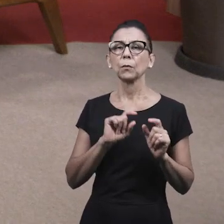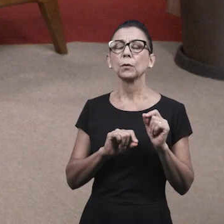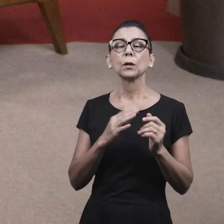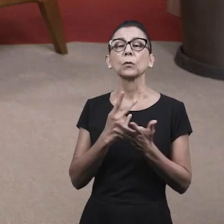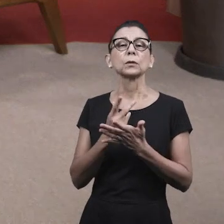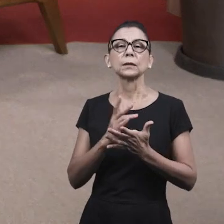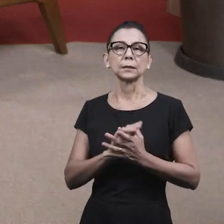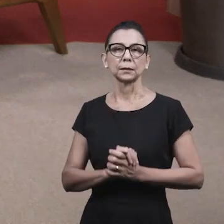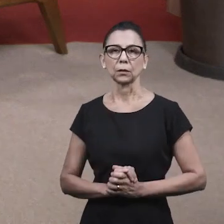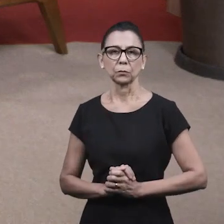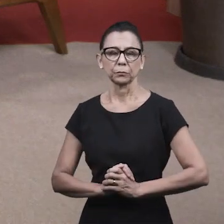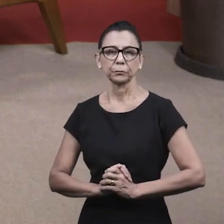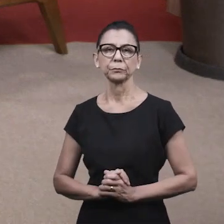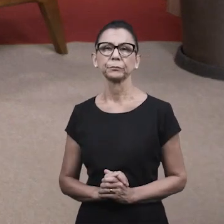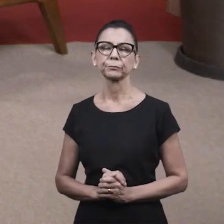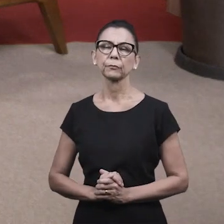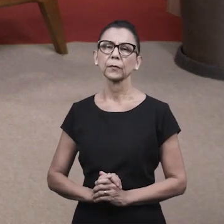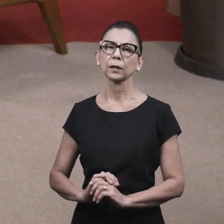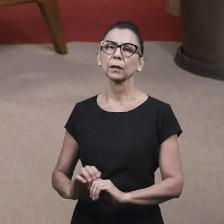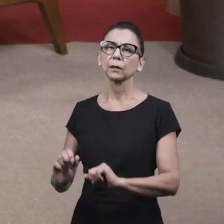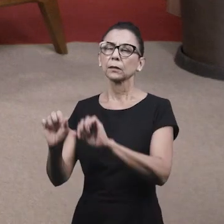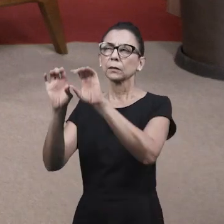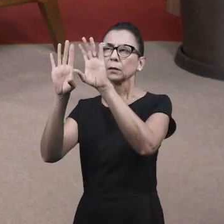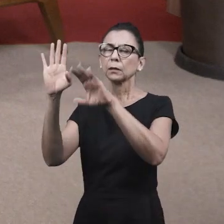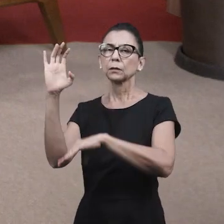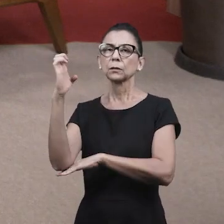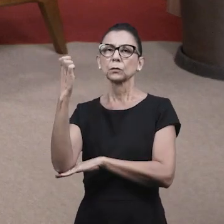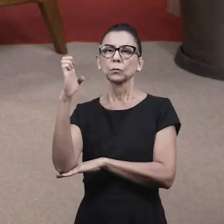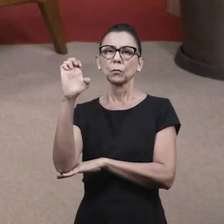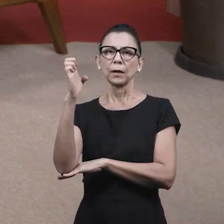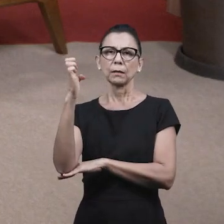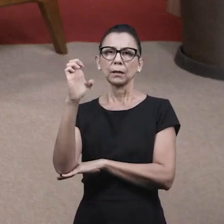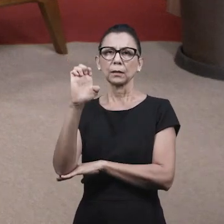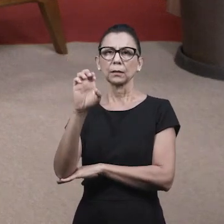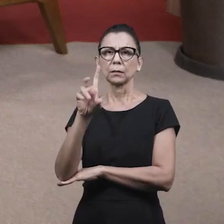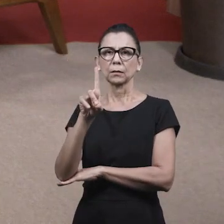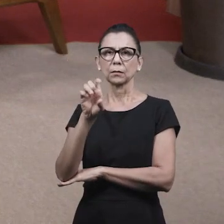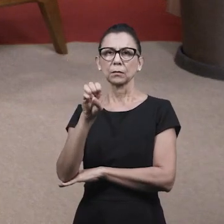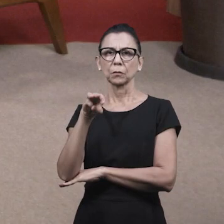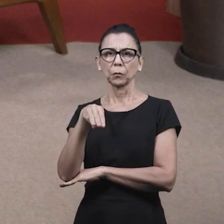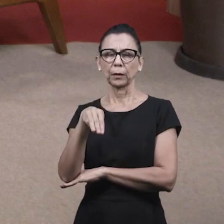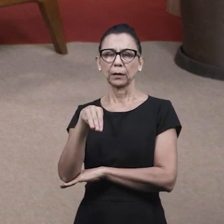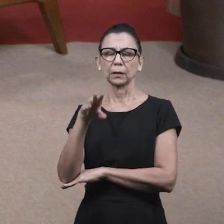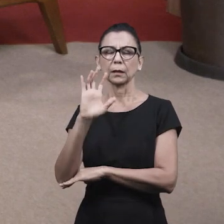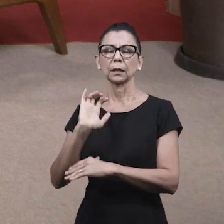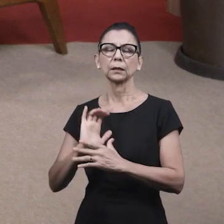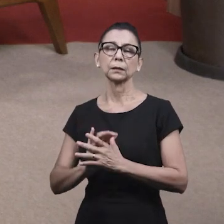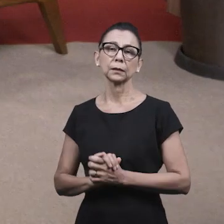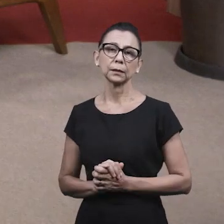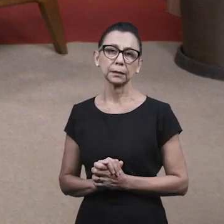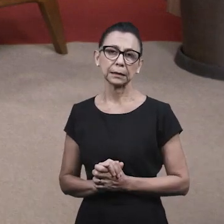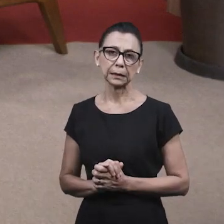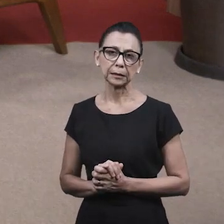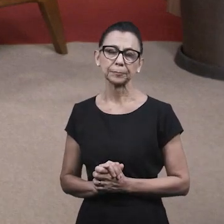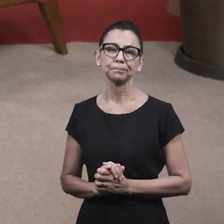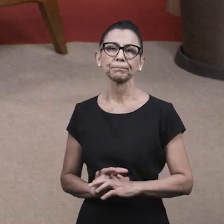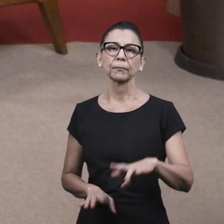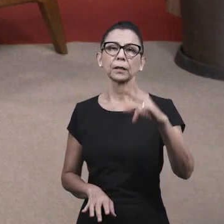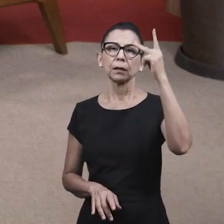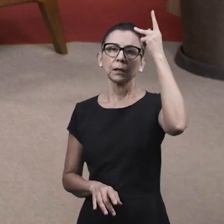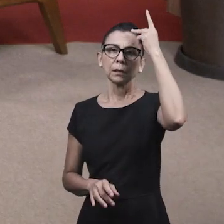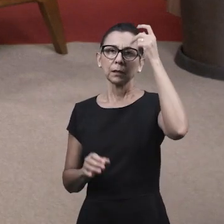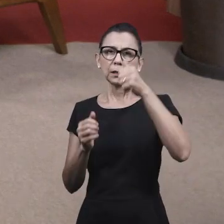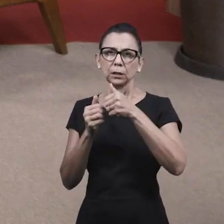que nous abordons? C'est qu'en vérité, ce qui s'est passé avec l'homme a péché. Donc, il est venu